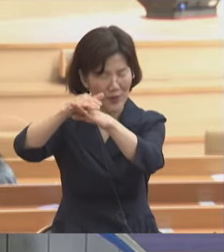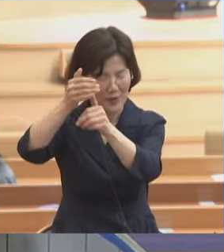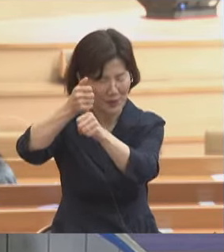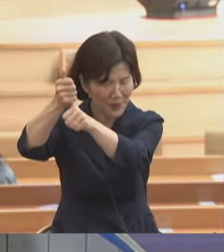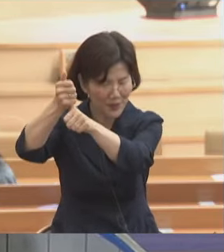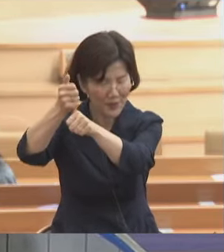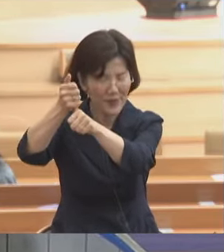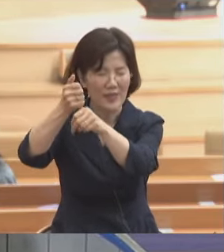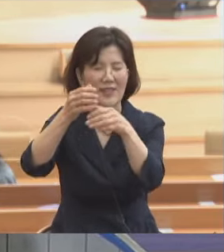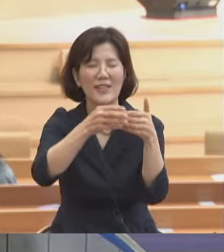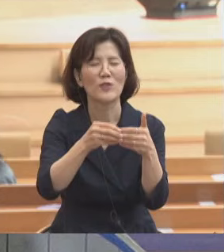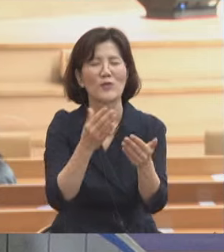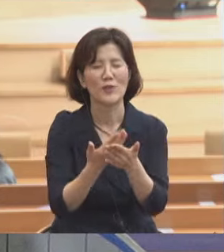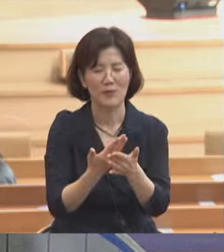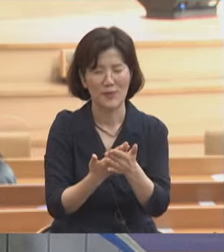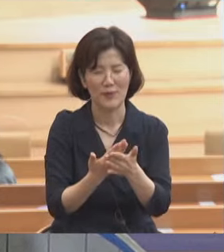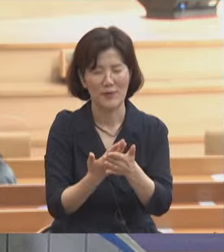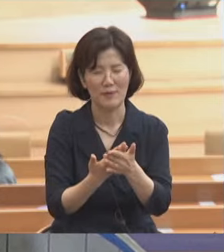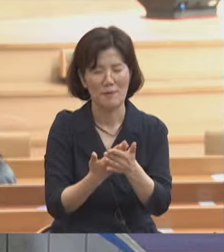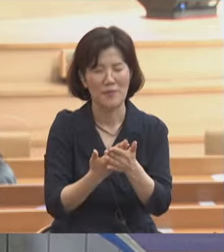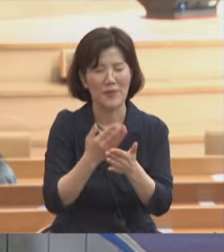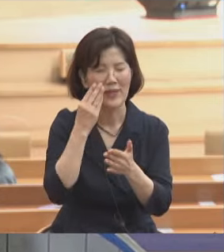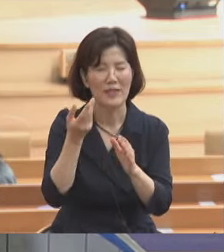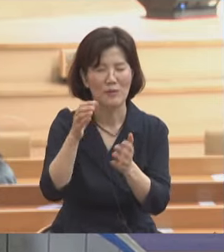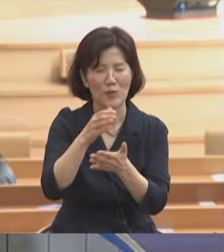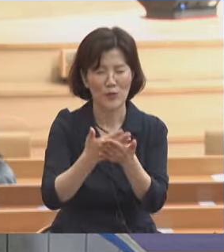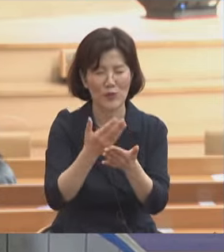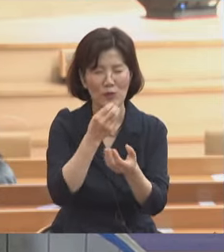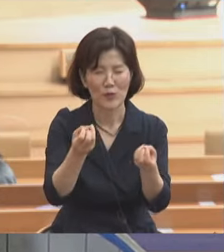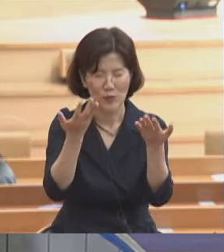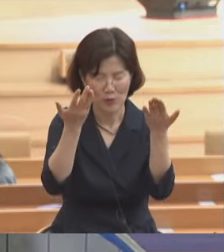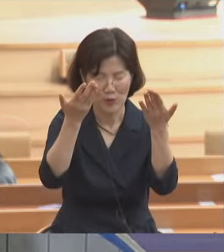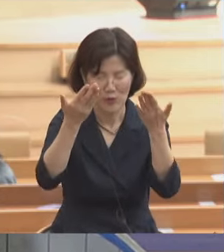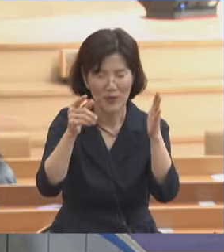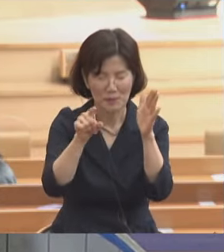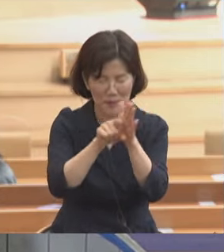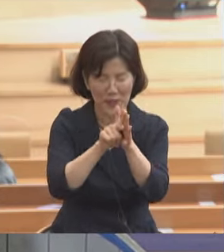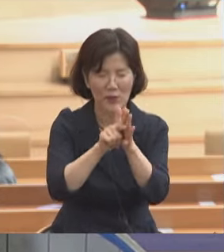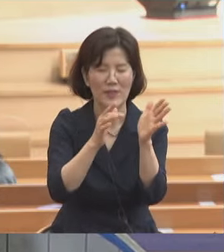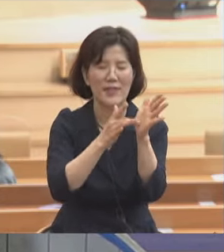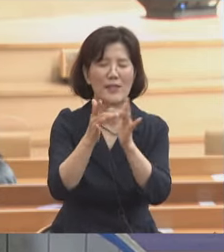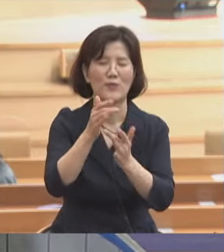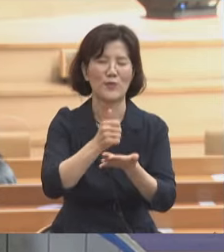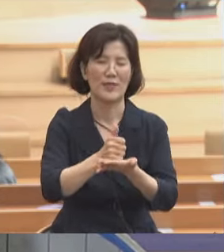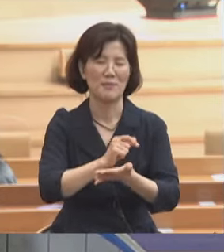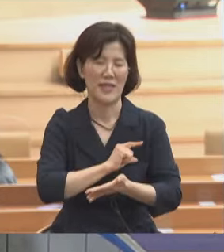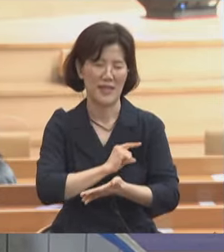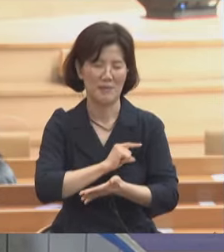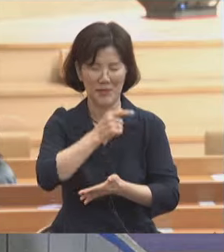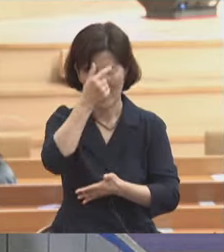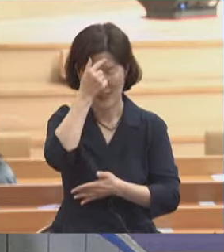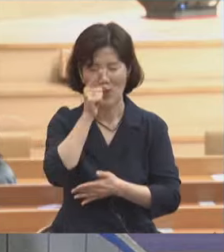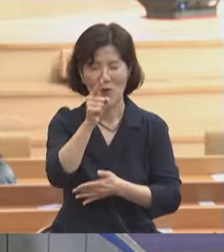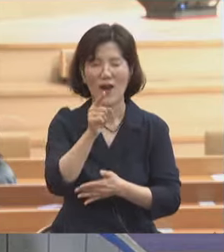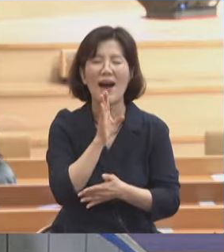있도록 인도하여 주시옵소서. 기름 부으시고 축복하실 것을 믿고 예수님 이름으로 기도합니다.